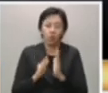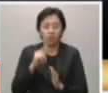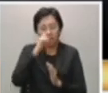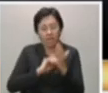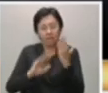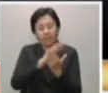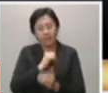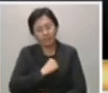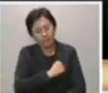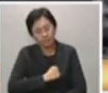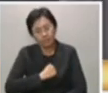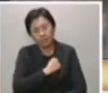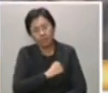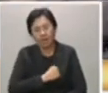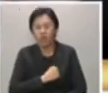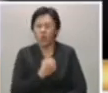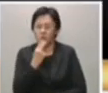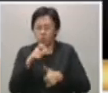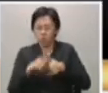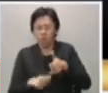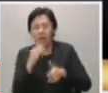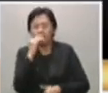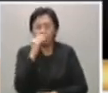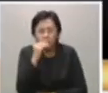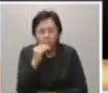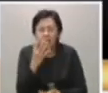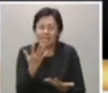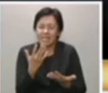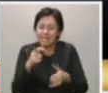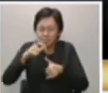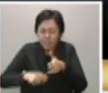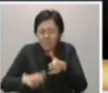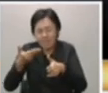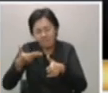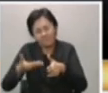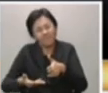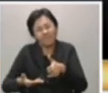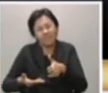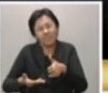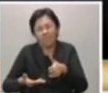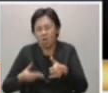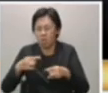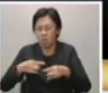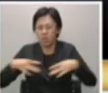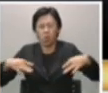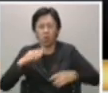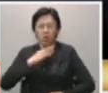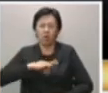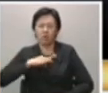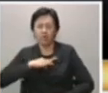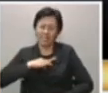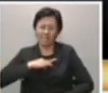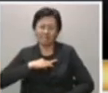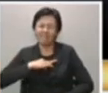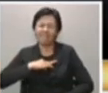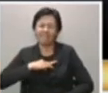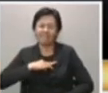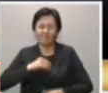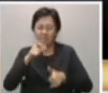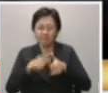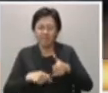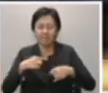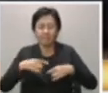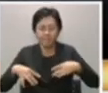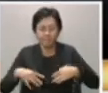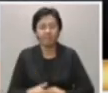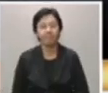ทศที่เห็นการแสดงออกทางคำพูดและการแสดงออกที่ผิดกาลเทศะของท่านพลเอกประยุทธ์จัน